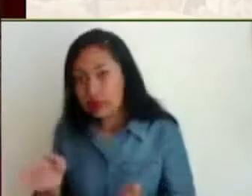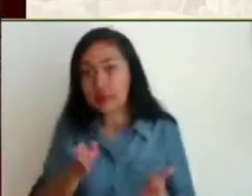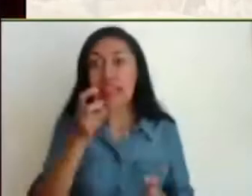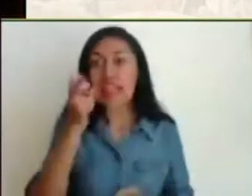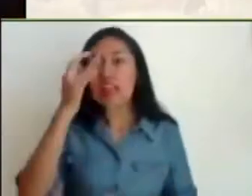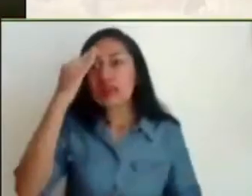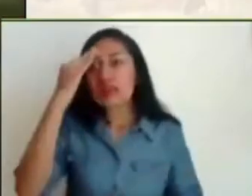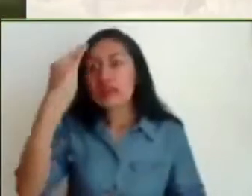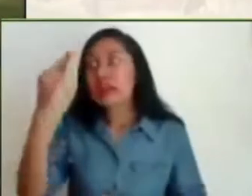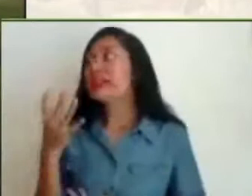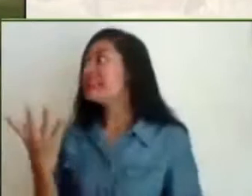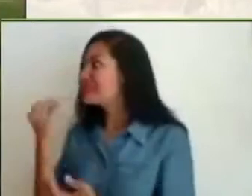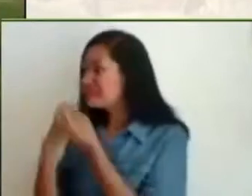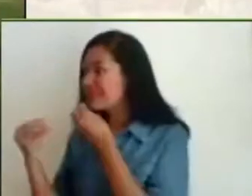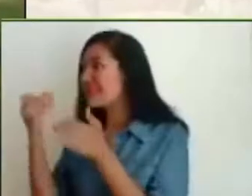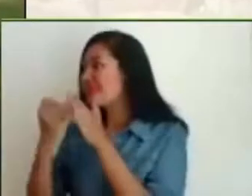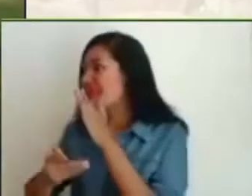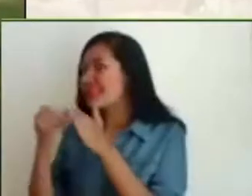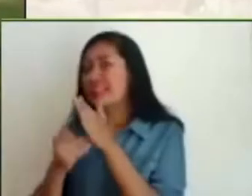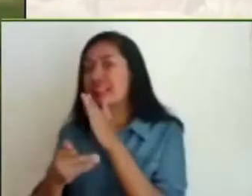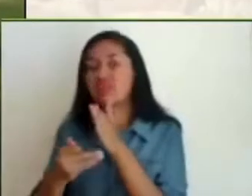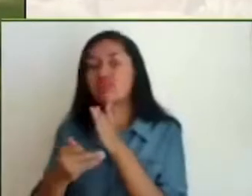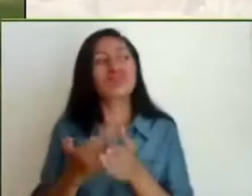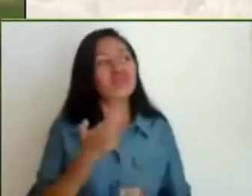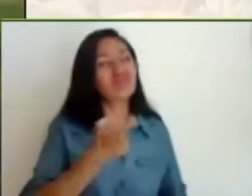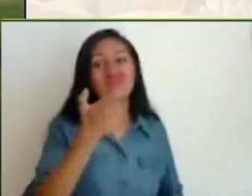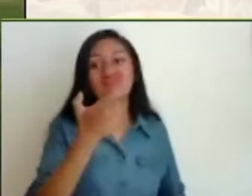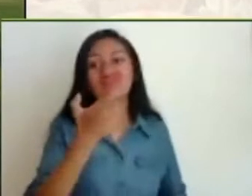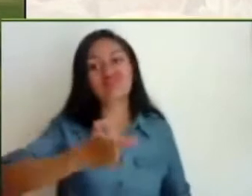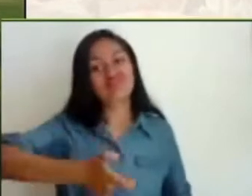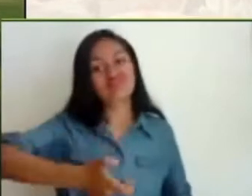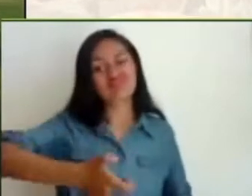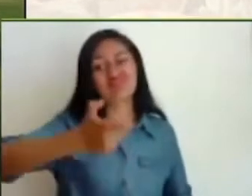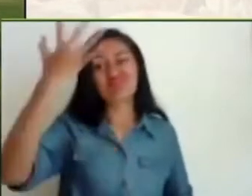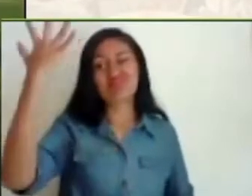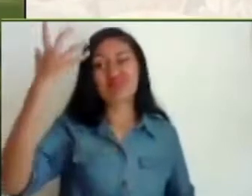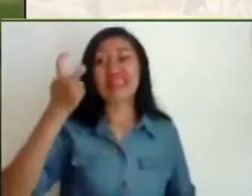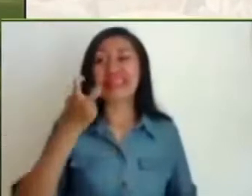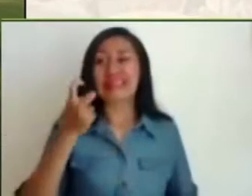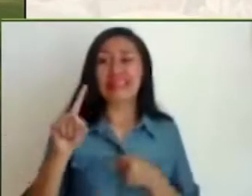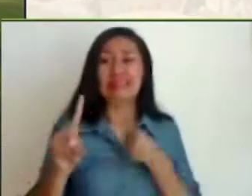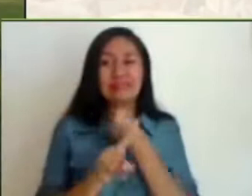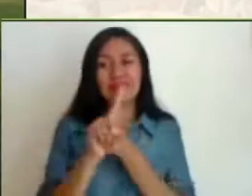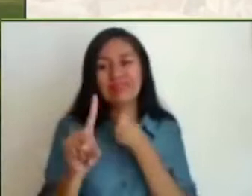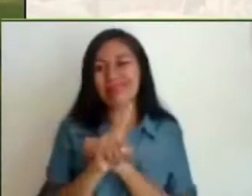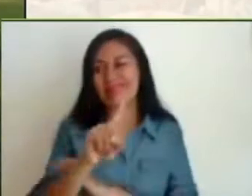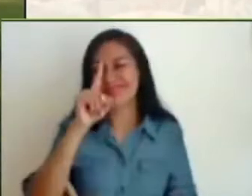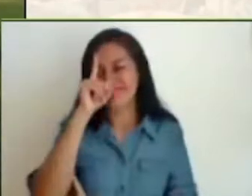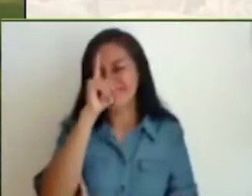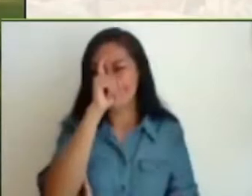Vediamo qui immagini dall'esterno e dell'interno, ancora degli edifici ancora presenti, in particolare